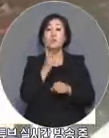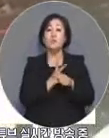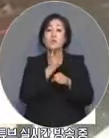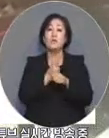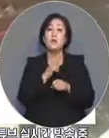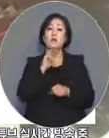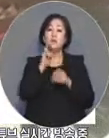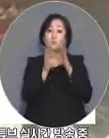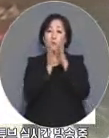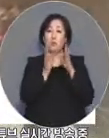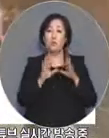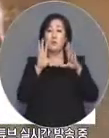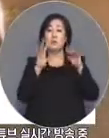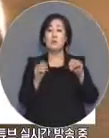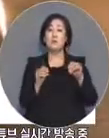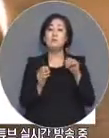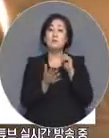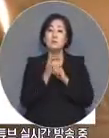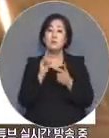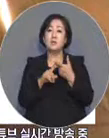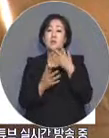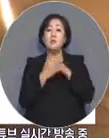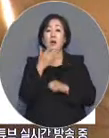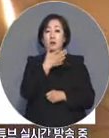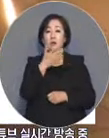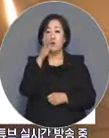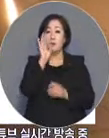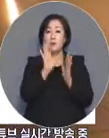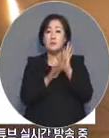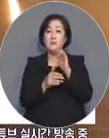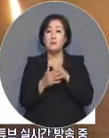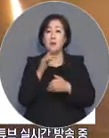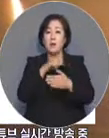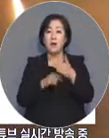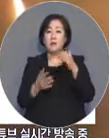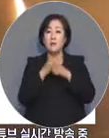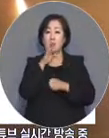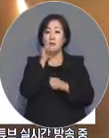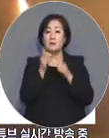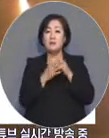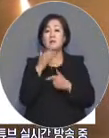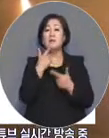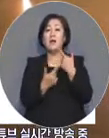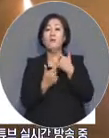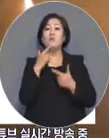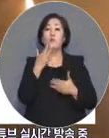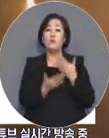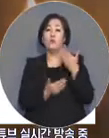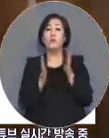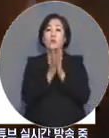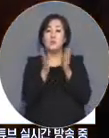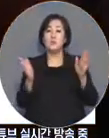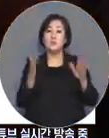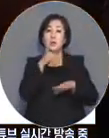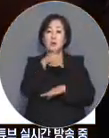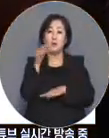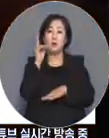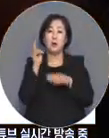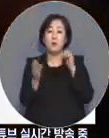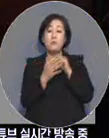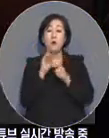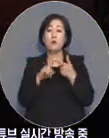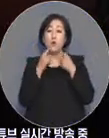20분 만에 꺼졌습니다 소방당국은 주택 외부에 설치된 화목보일러 에서 불이 시작된 것으로 보고 정확한